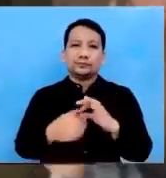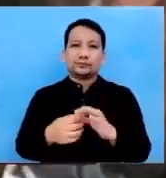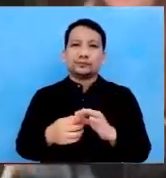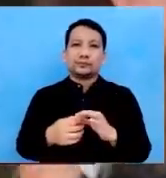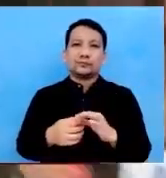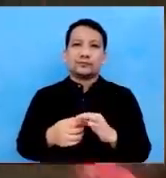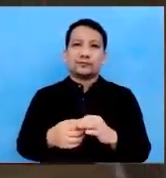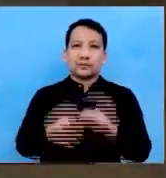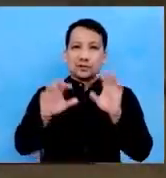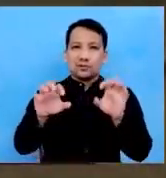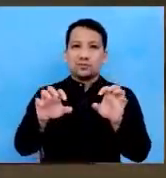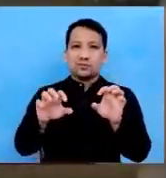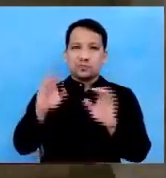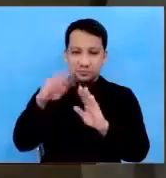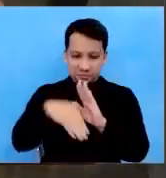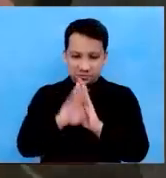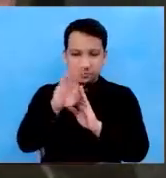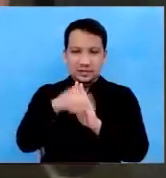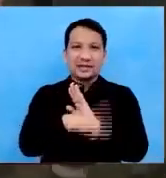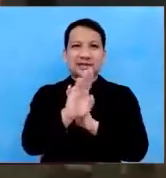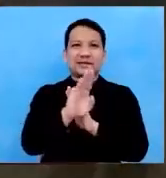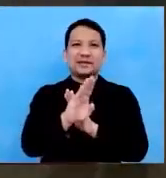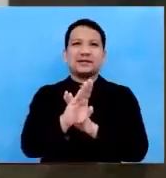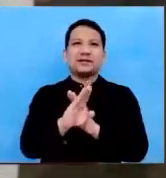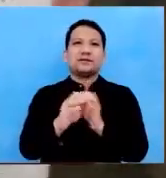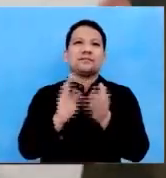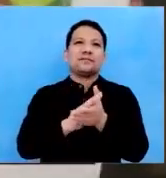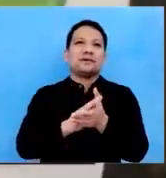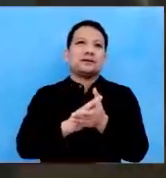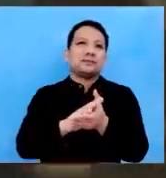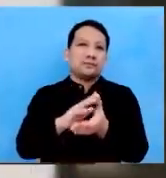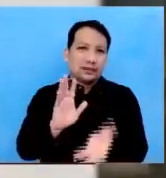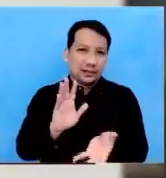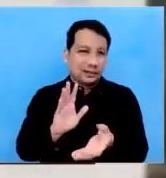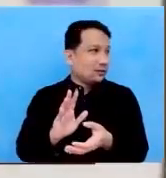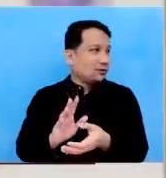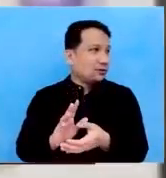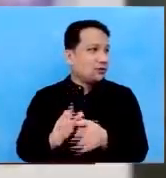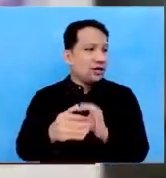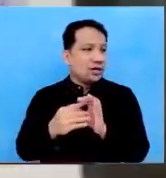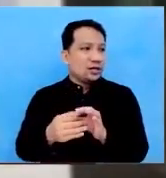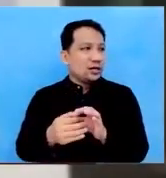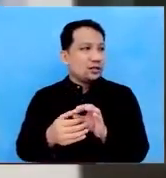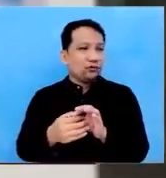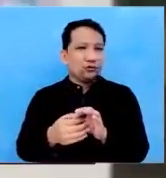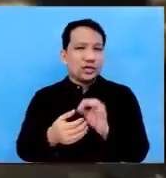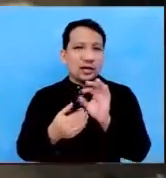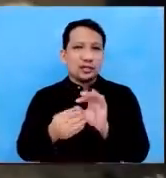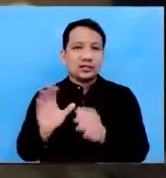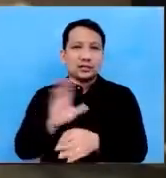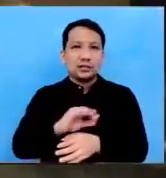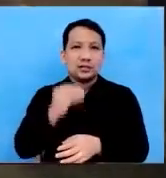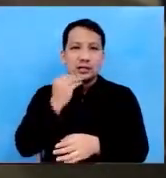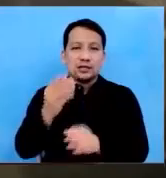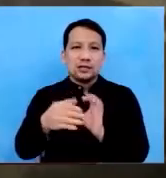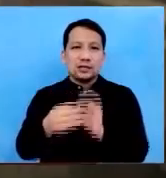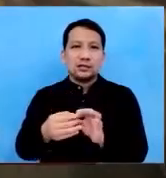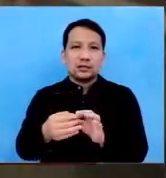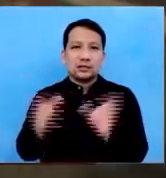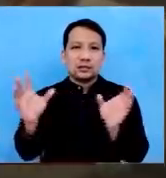ito, inflation o ang mataas na bilihin. Nakakatakot nga. Aabot